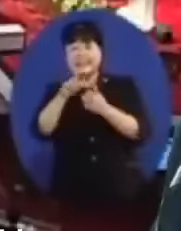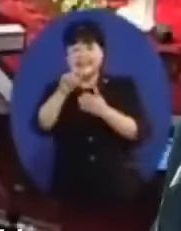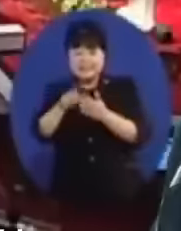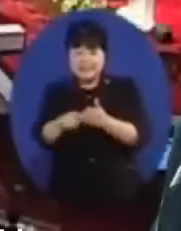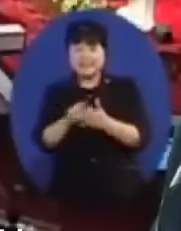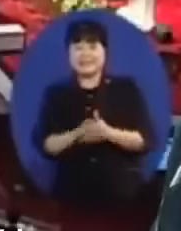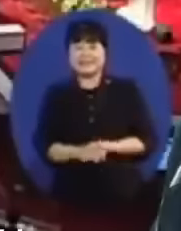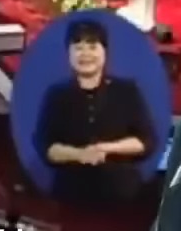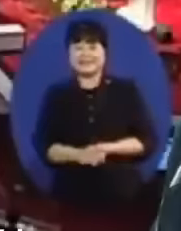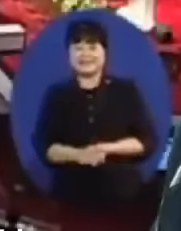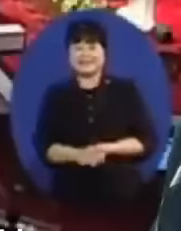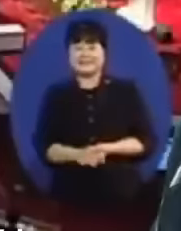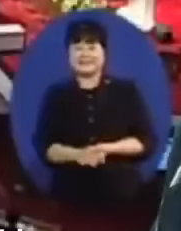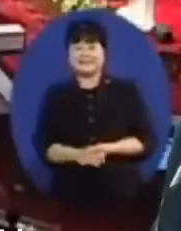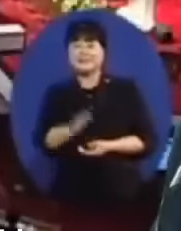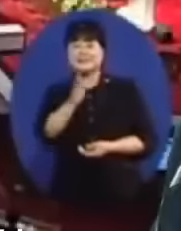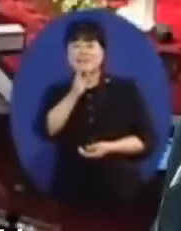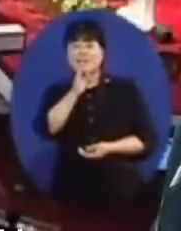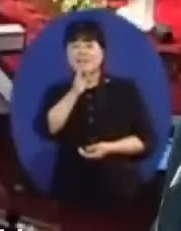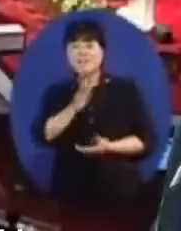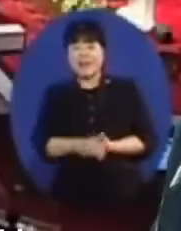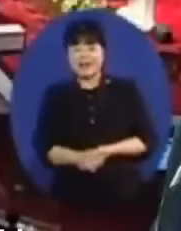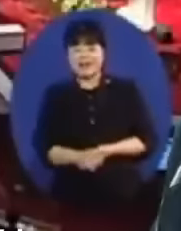때문에 정말로